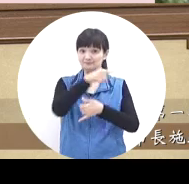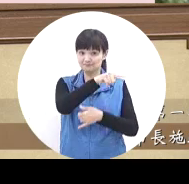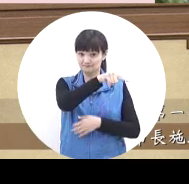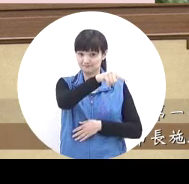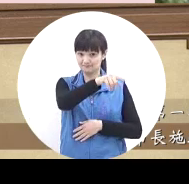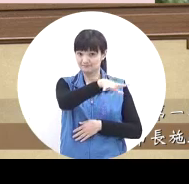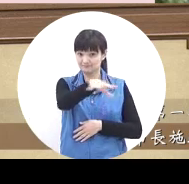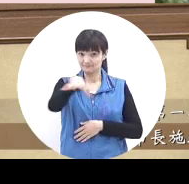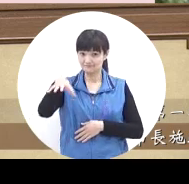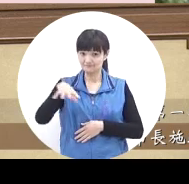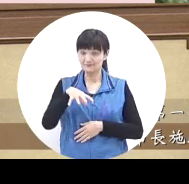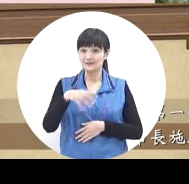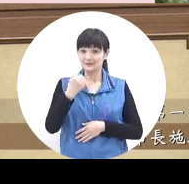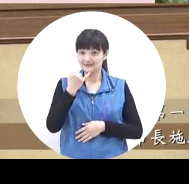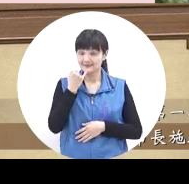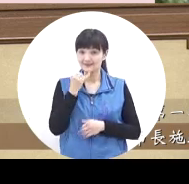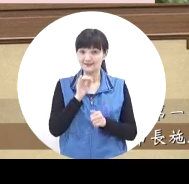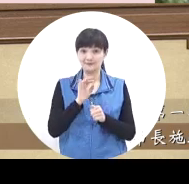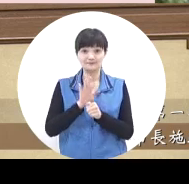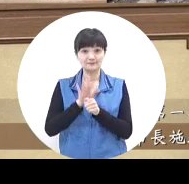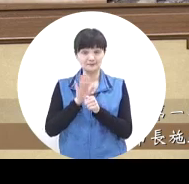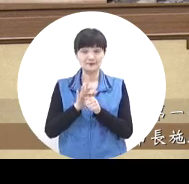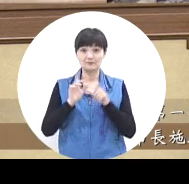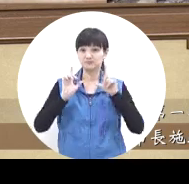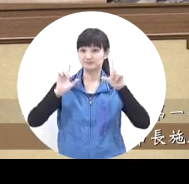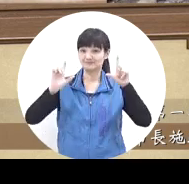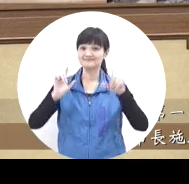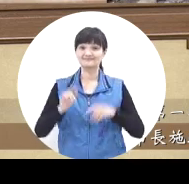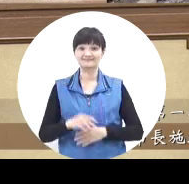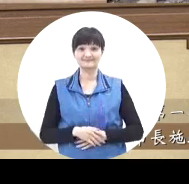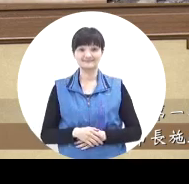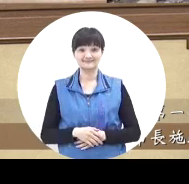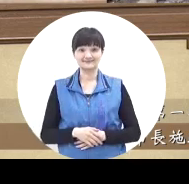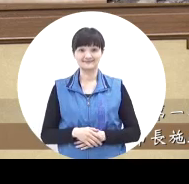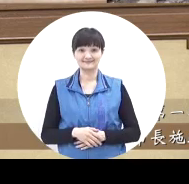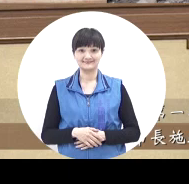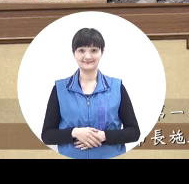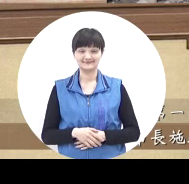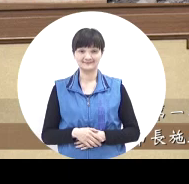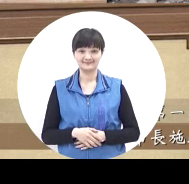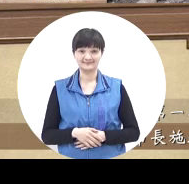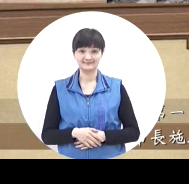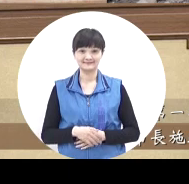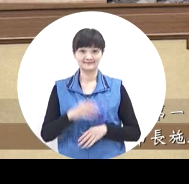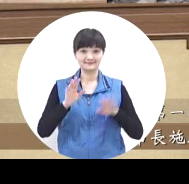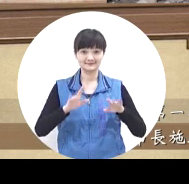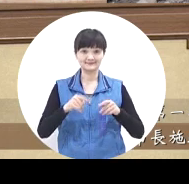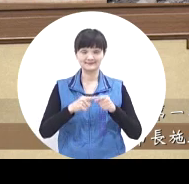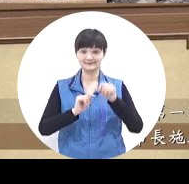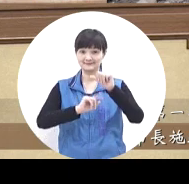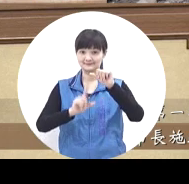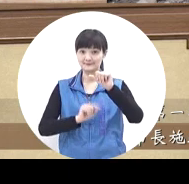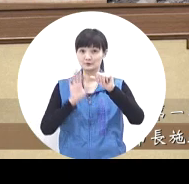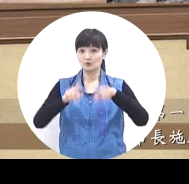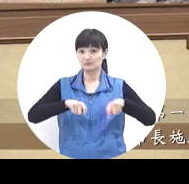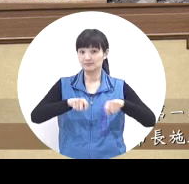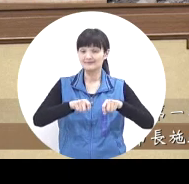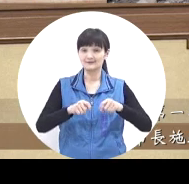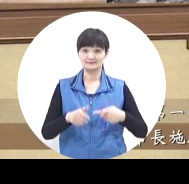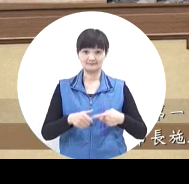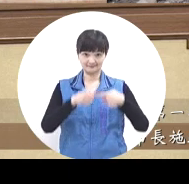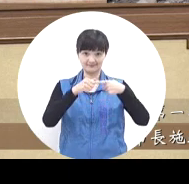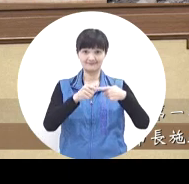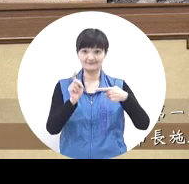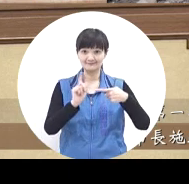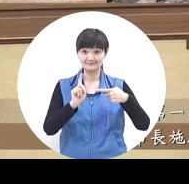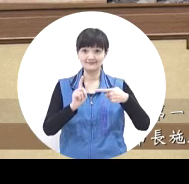被大家看见。那今年5月份也办理第一场 香宜川